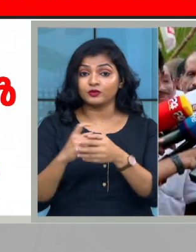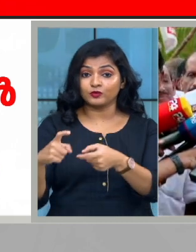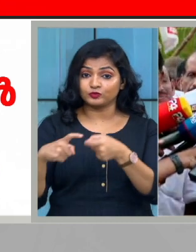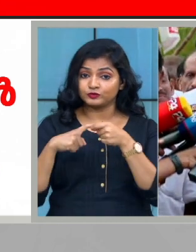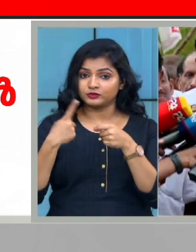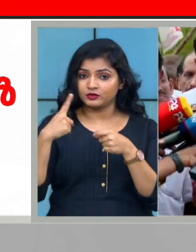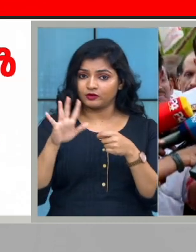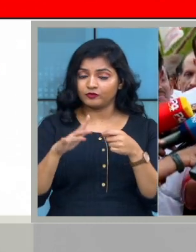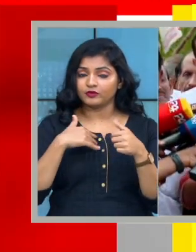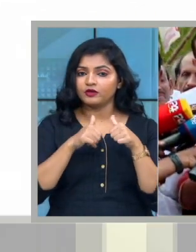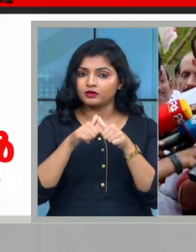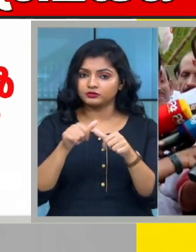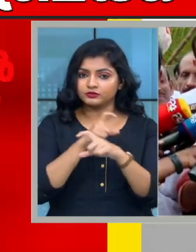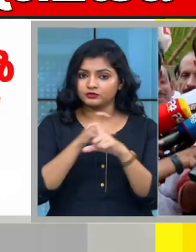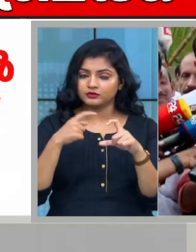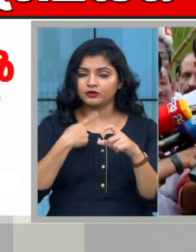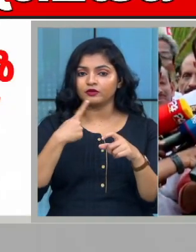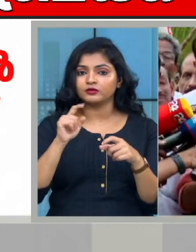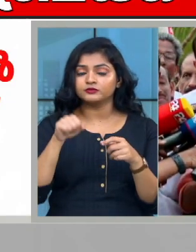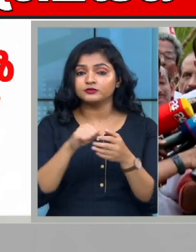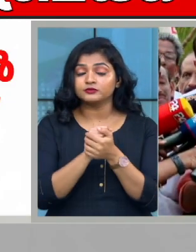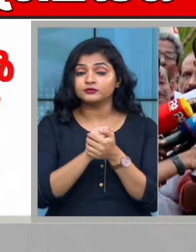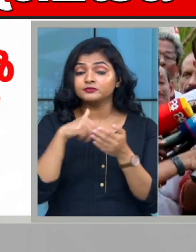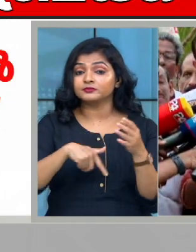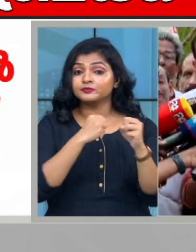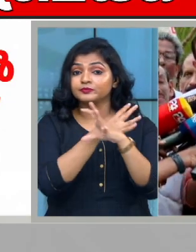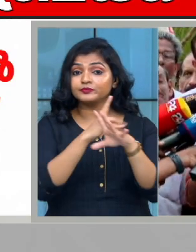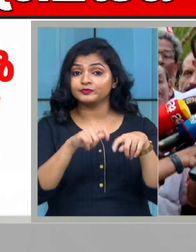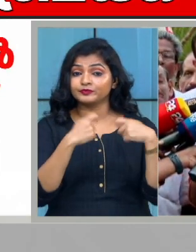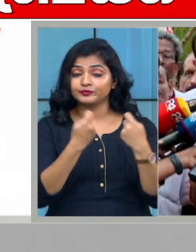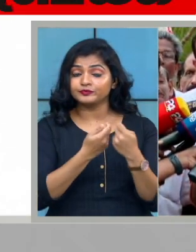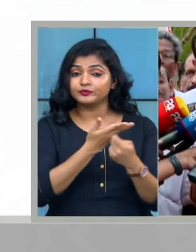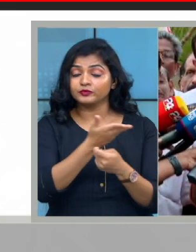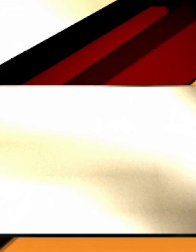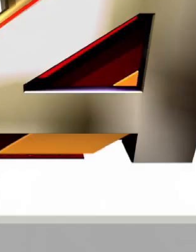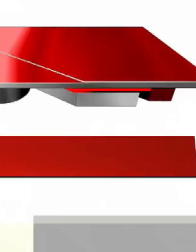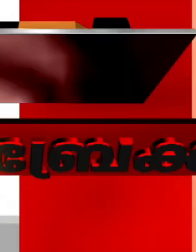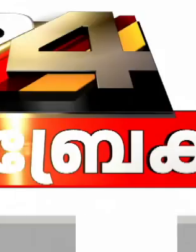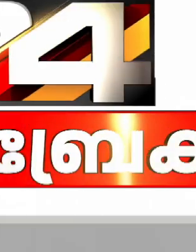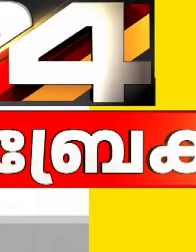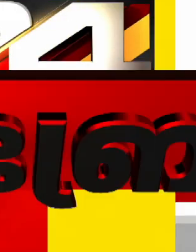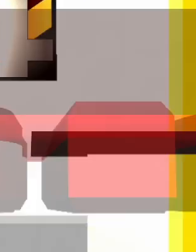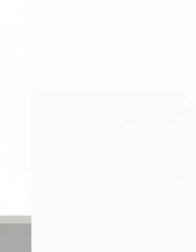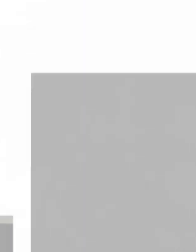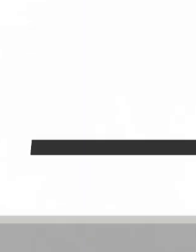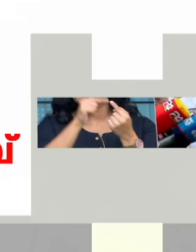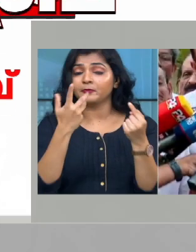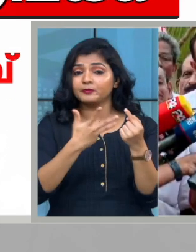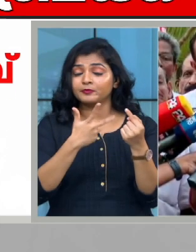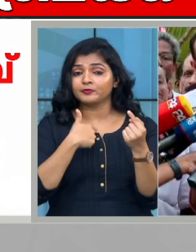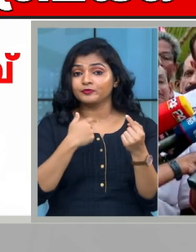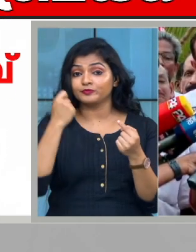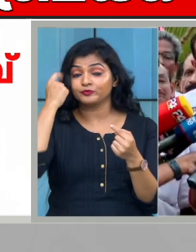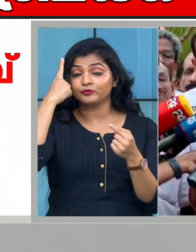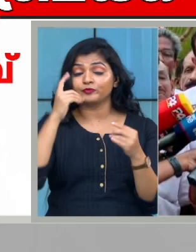പറയാനുള്ളൊരു അവകാശമില്ലേ. കാരണം ഈ മാധ്യമങ്ങളുടെ ചോദ്യങ്ങളുടെ ഉദ്ദേശം എന്താണെന്ന്